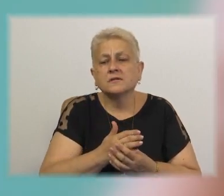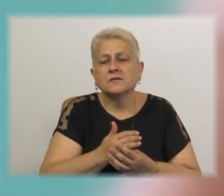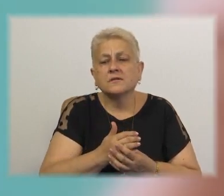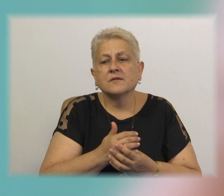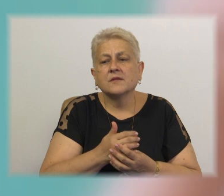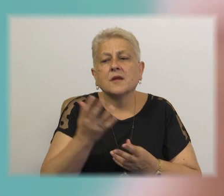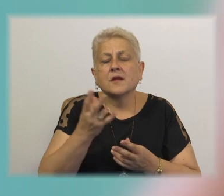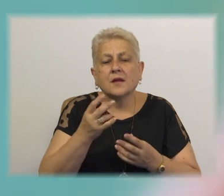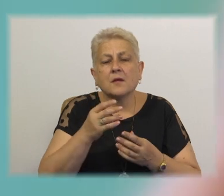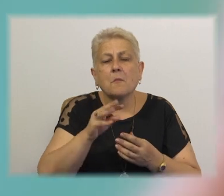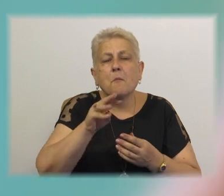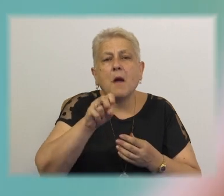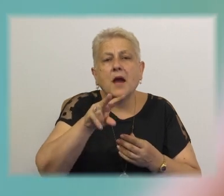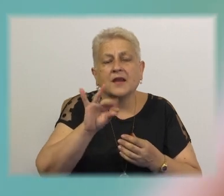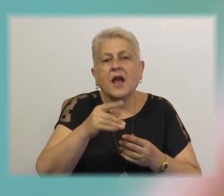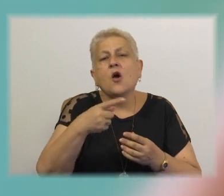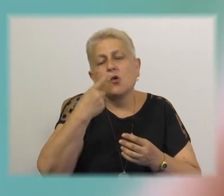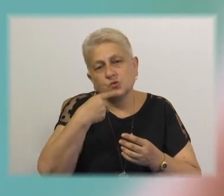միացրել? Երգը դմալին կամ…